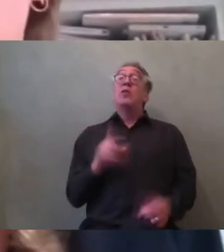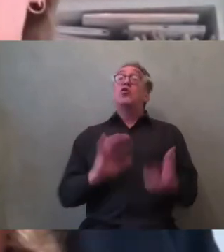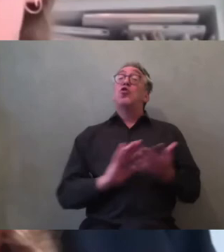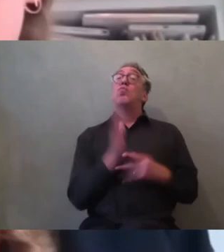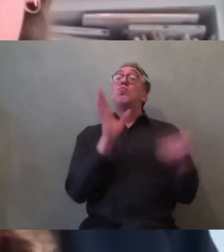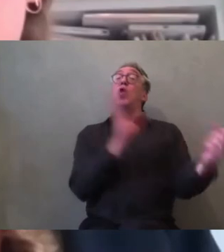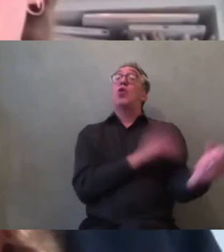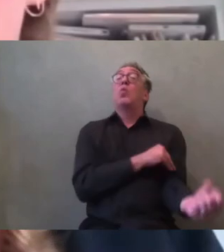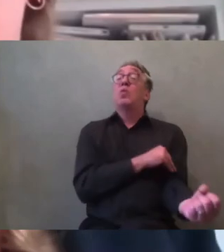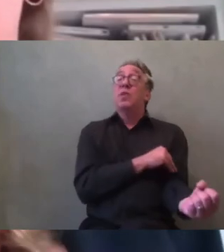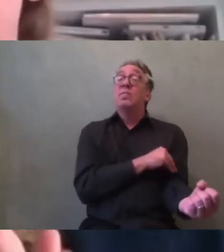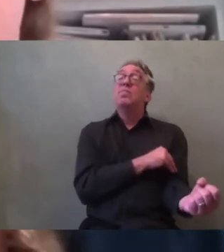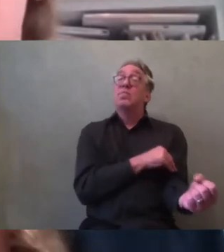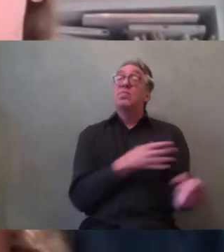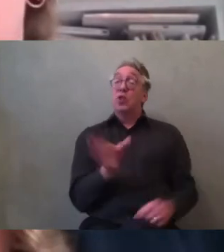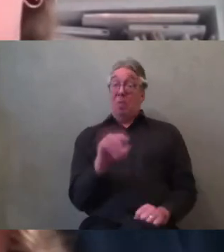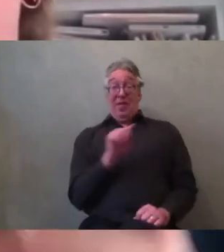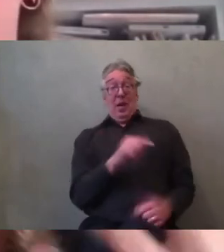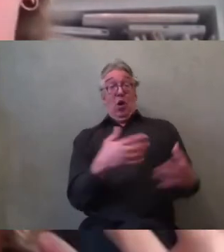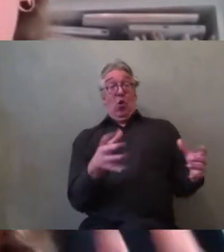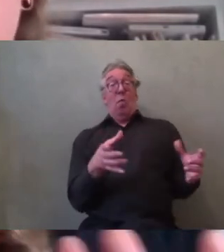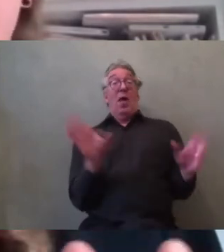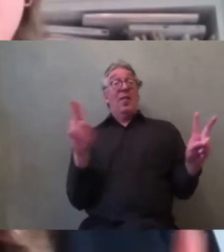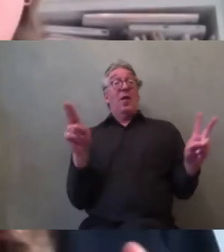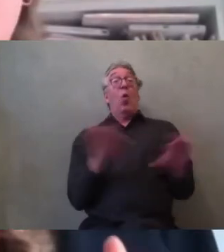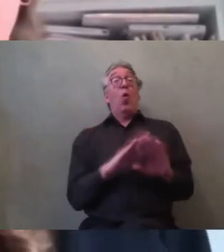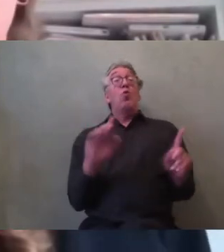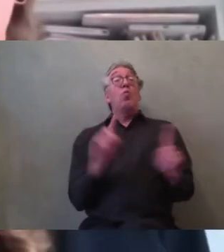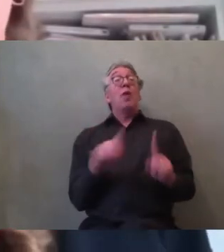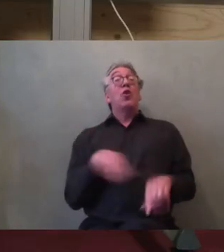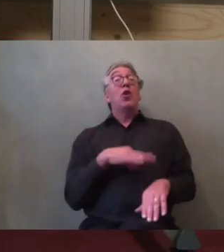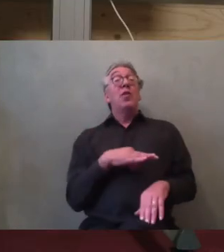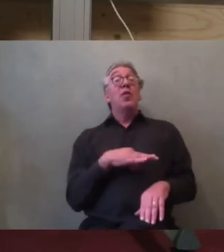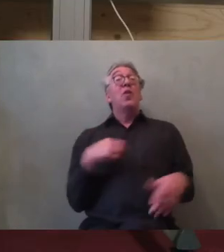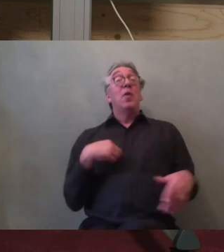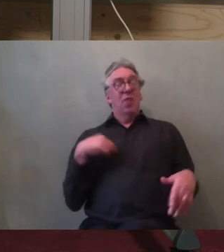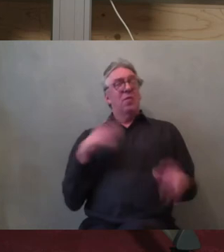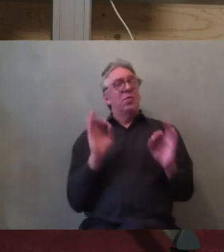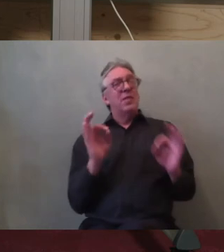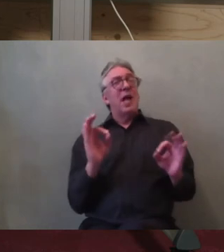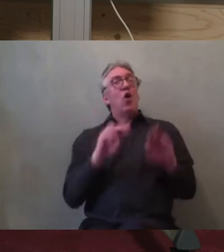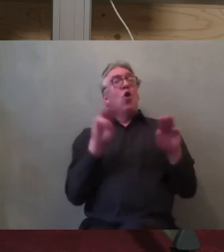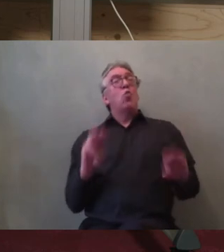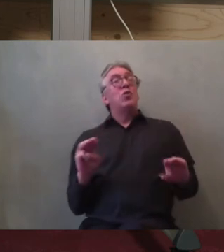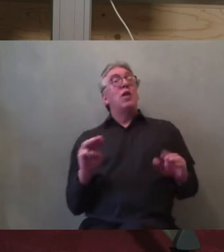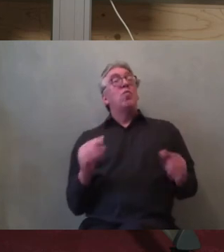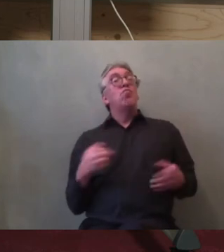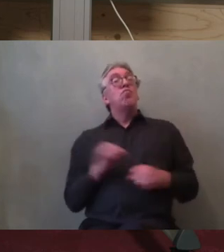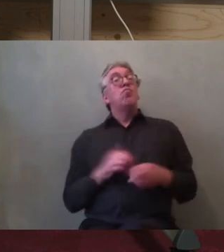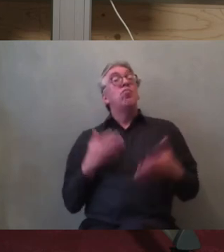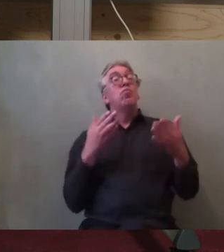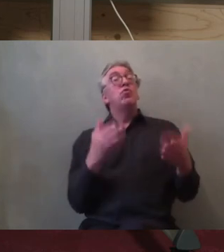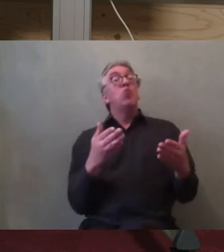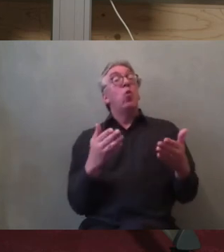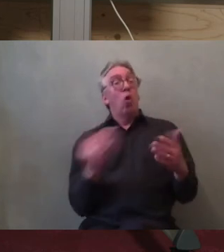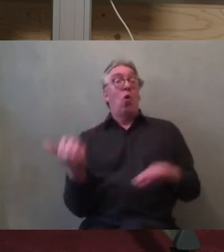deze groep en met Onbeperkt Genieten hebben we eigenlijk een museumbezoek ontwikkeld wat niet alleen een speciale rondleiding is, maar vooral ook